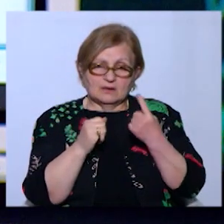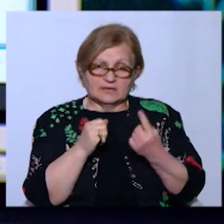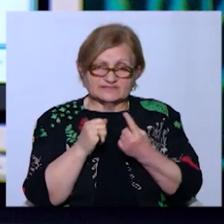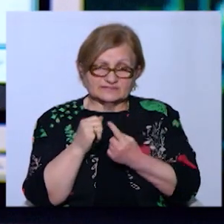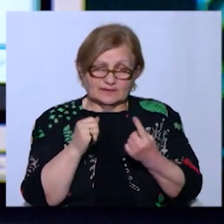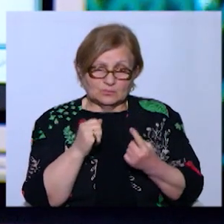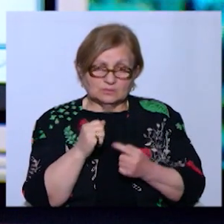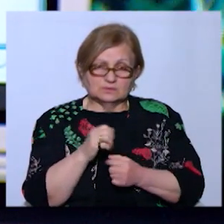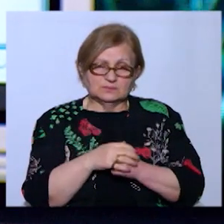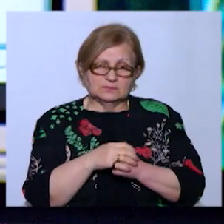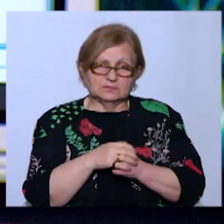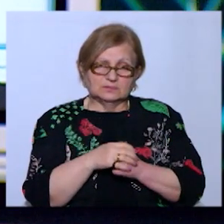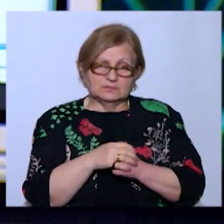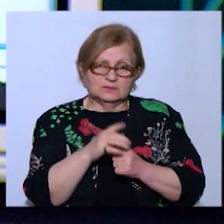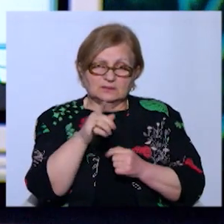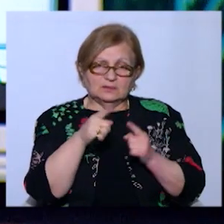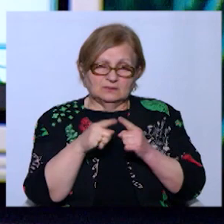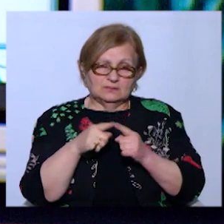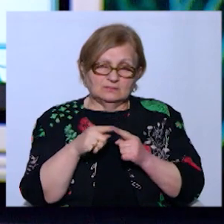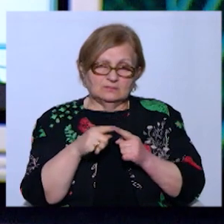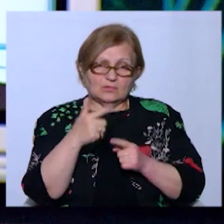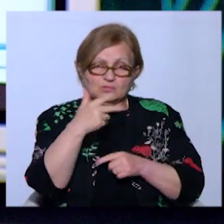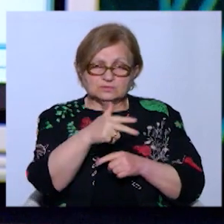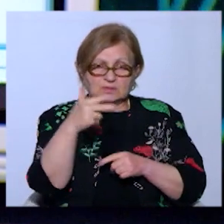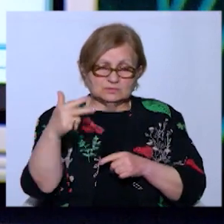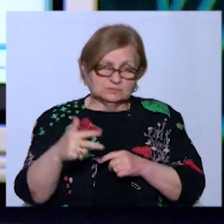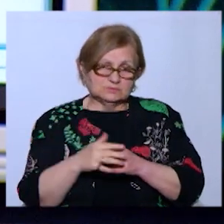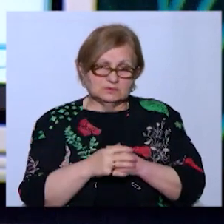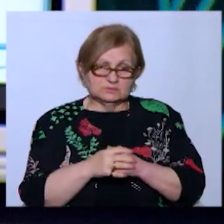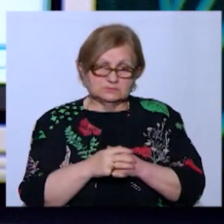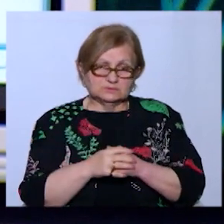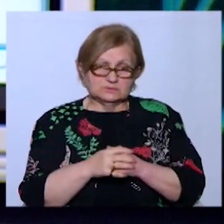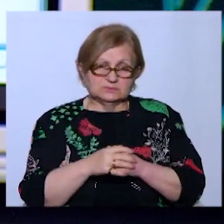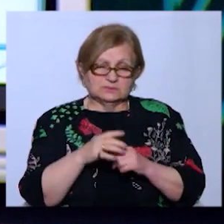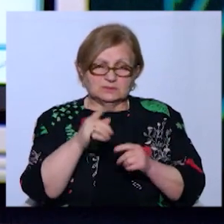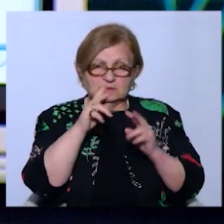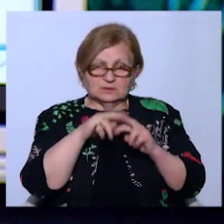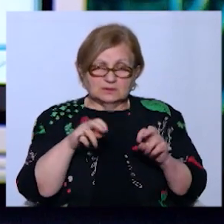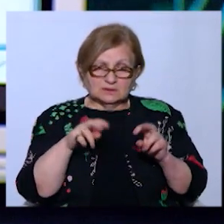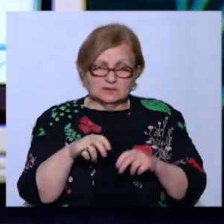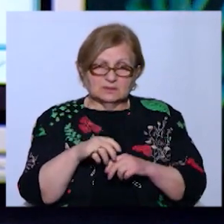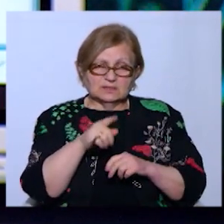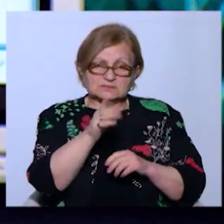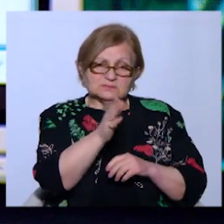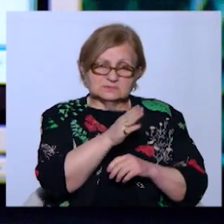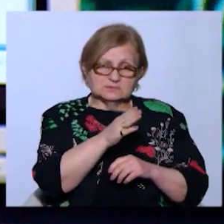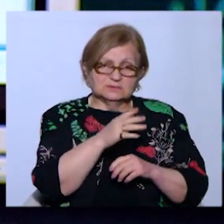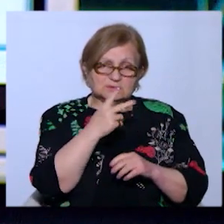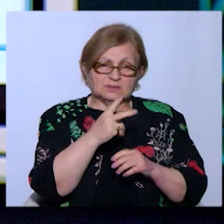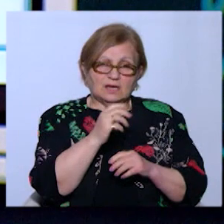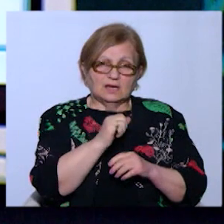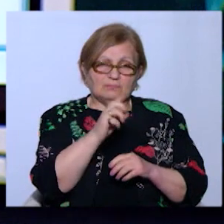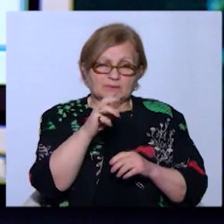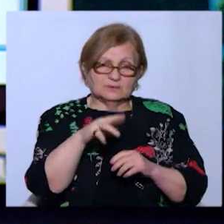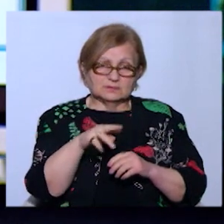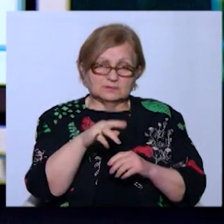არის აერთეული, კუთხე ABD არის 30 გრადუსი. განვიხილოთ სამკუთხედი ABD და თქვენ დაინახეთ, რომ